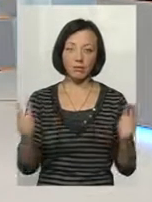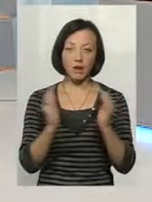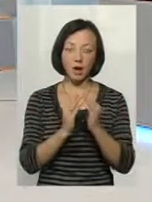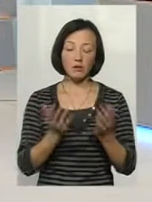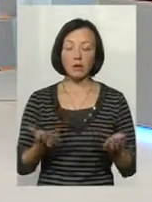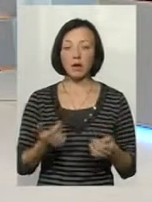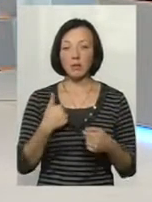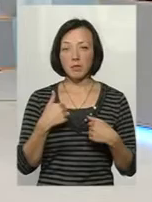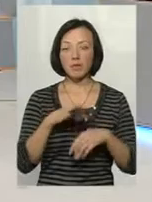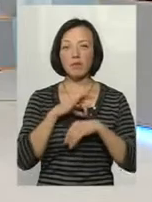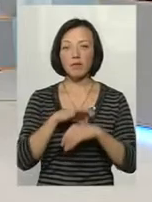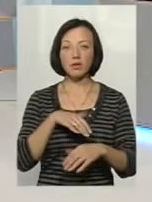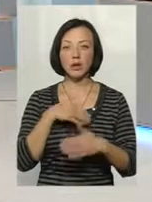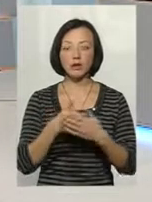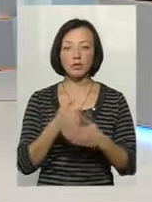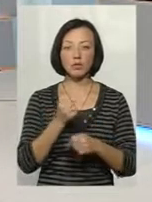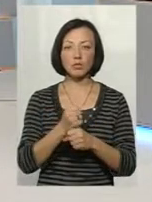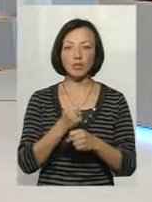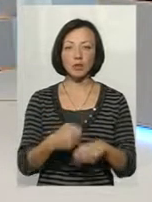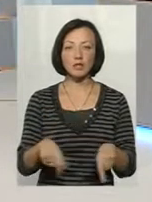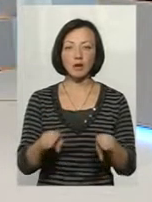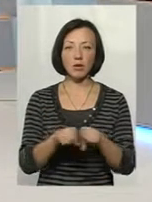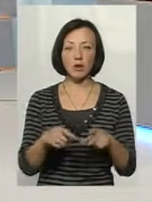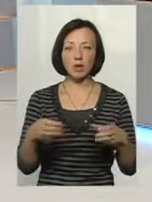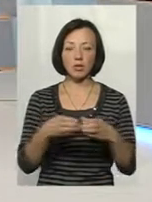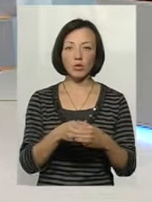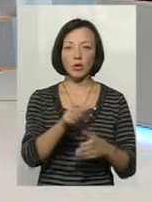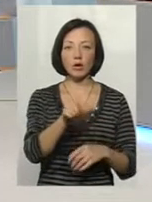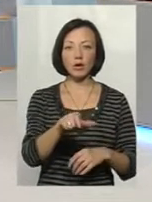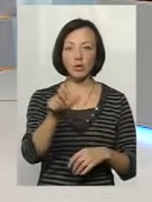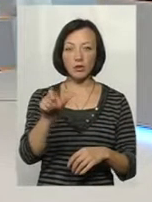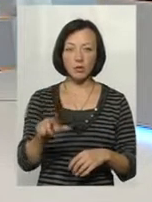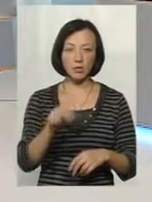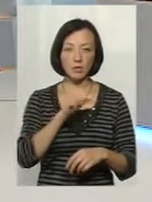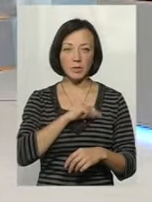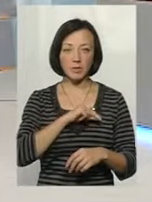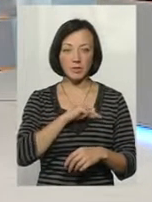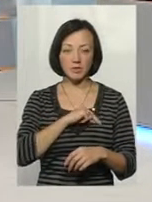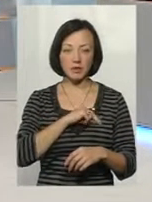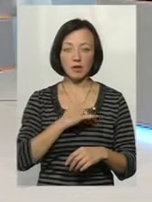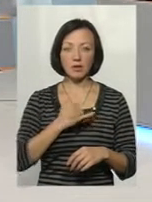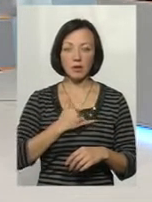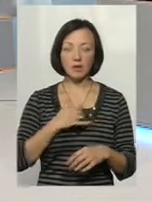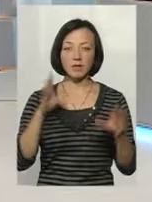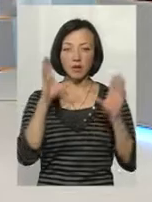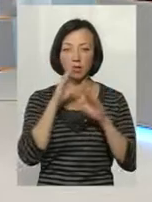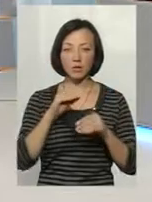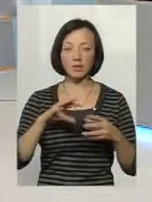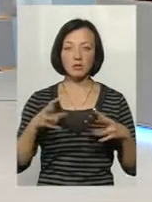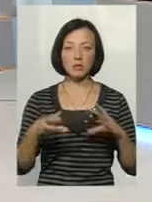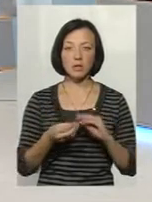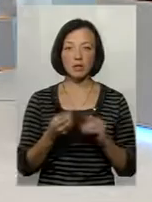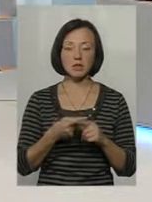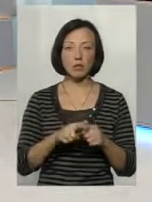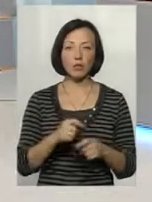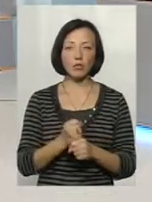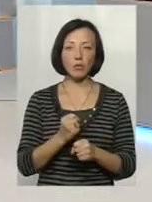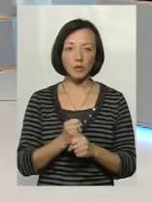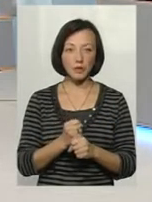ми проводили досить активну роботу з такою категорією працівників, і нам вдалося за результатами цієї